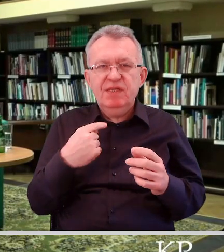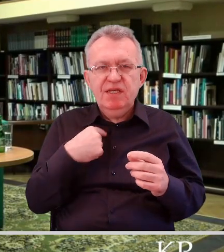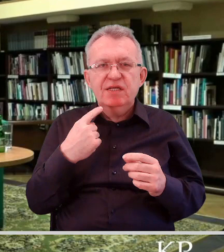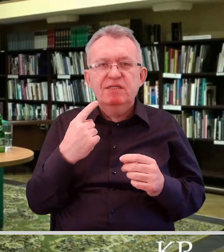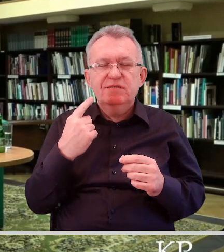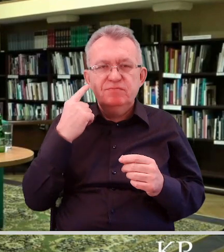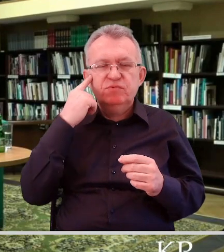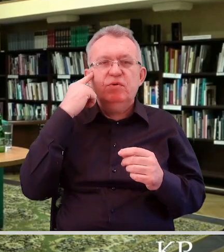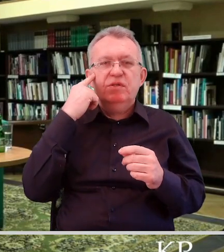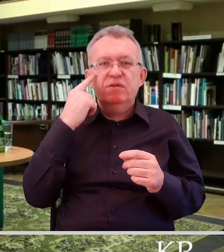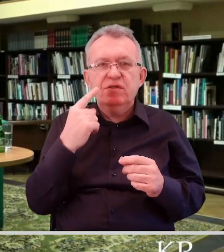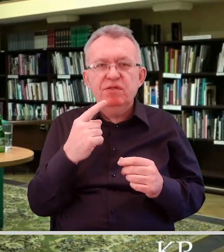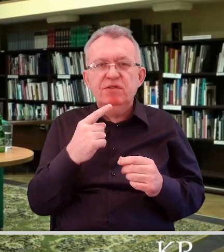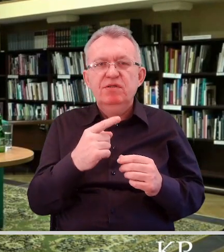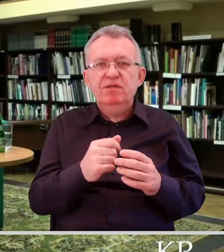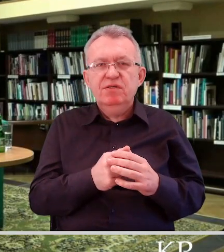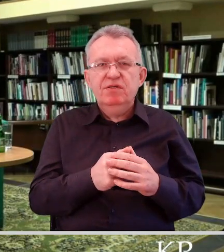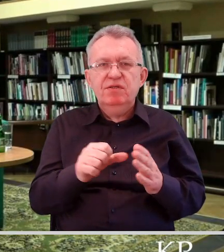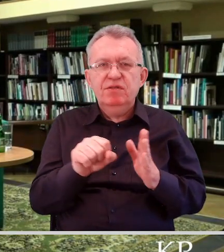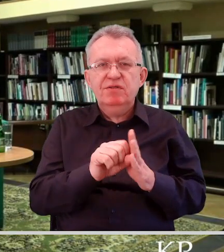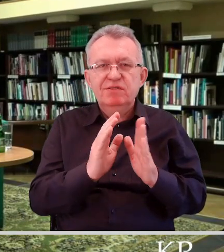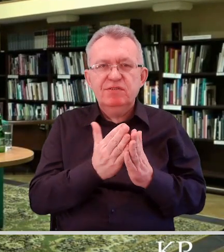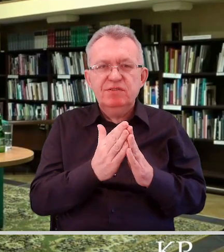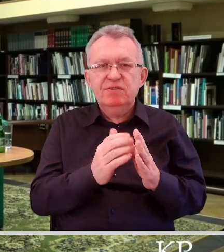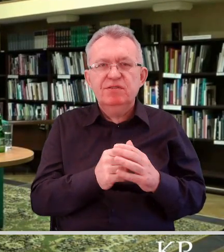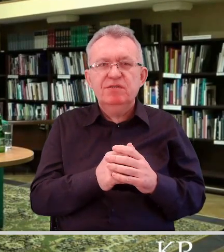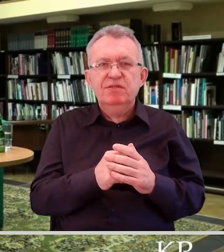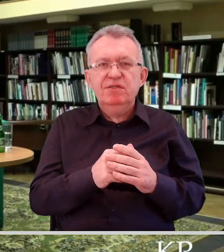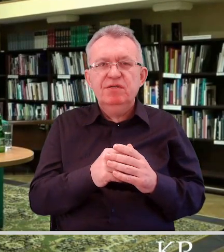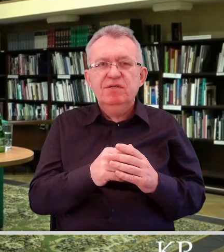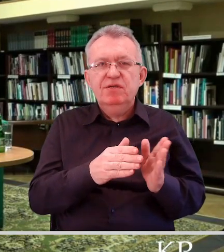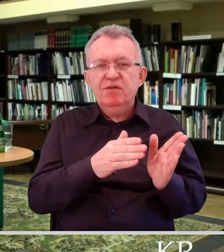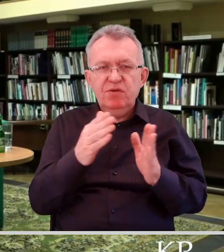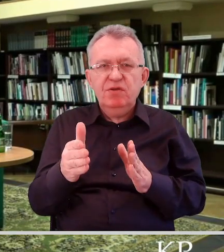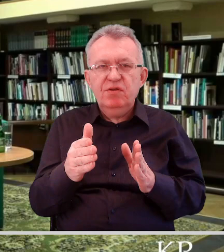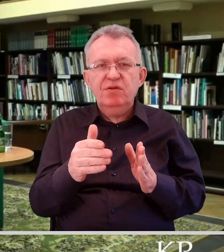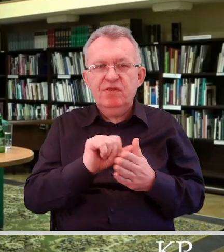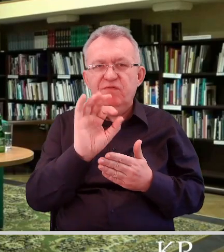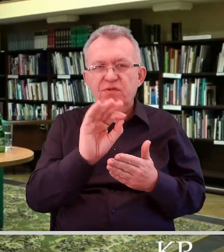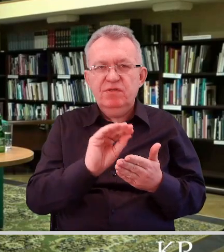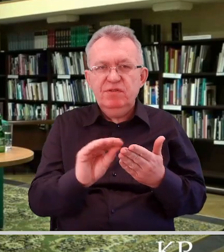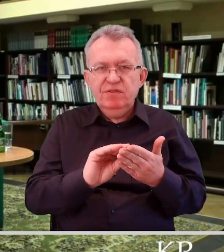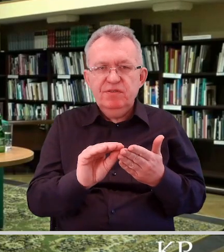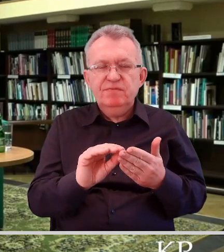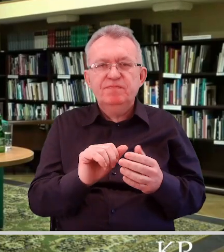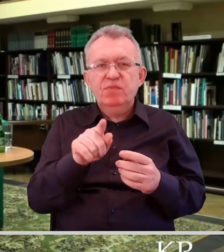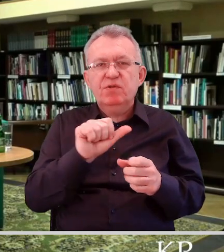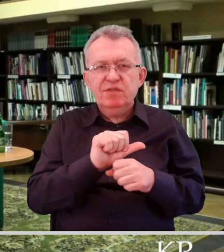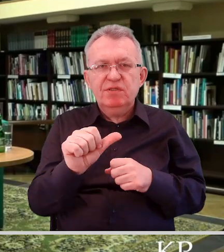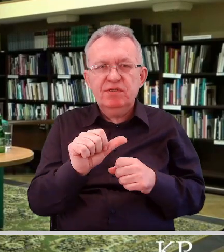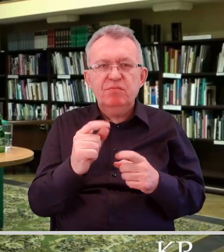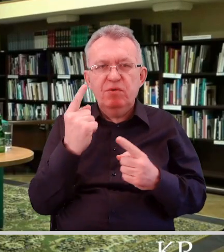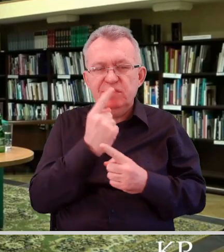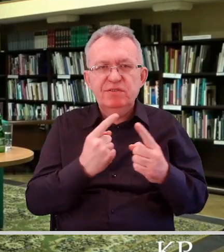przypomniałam, sięgając tę książkę, która jest zresztą kolejną z takiego cyklu. To są takie